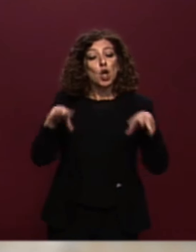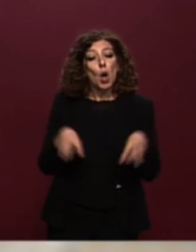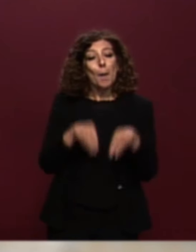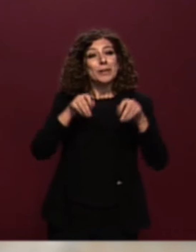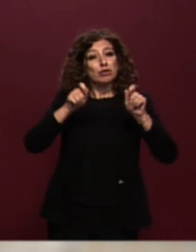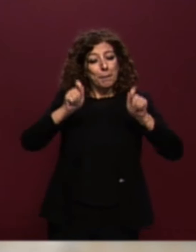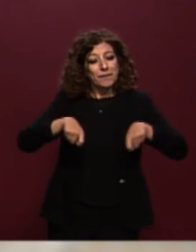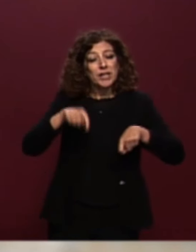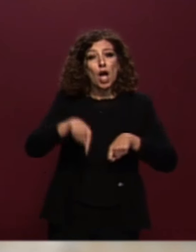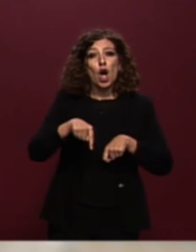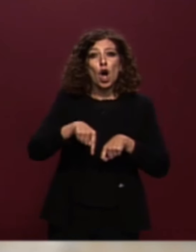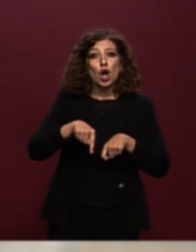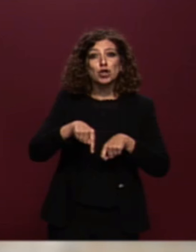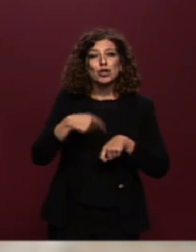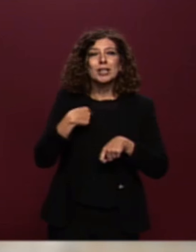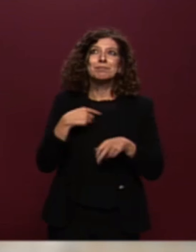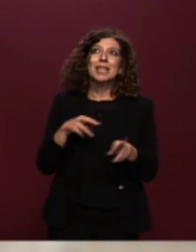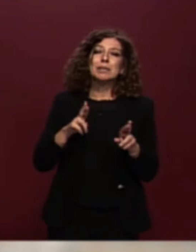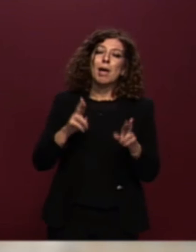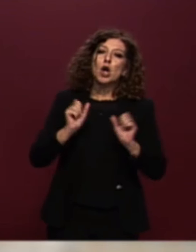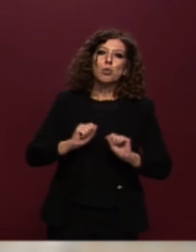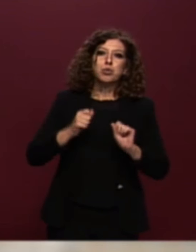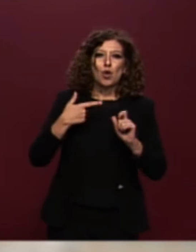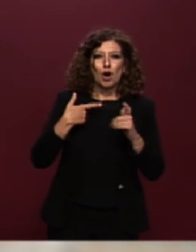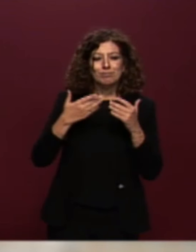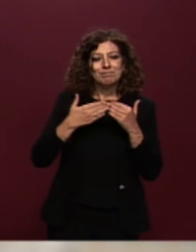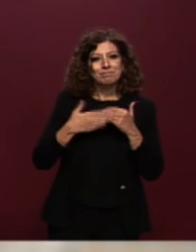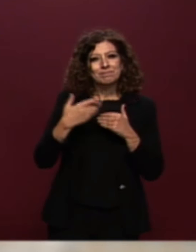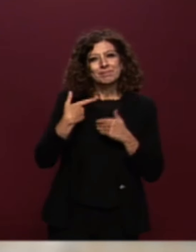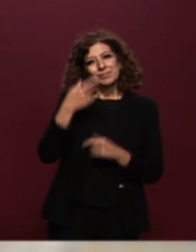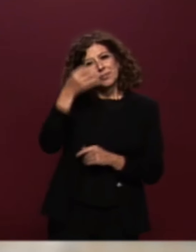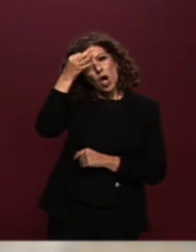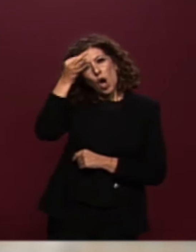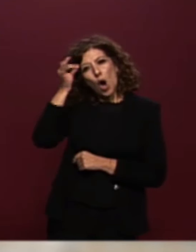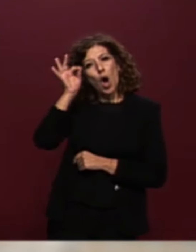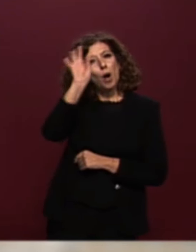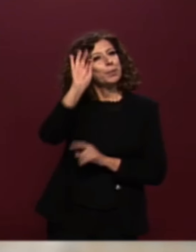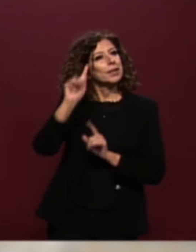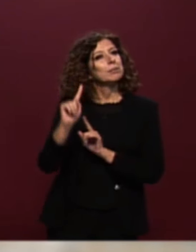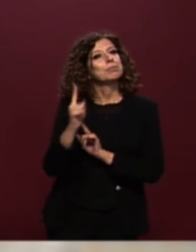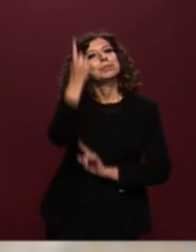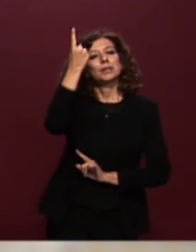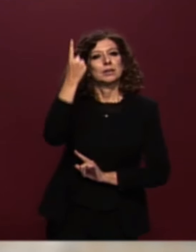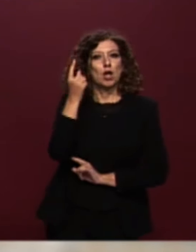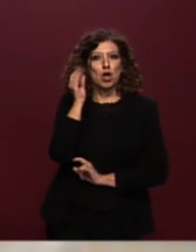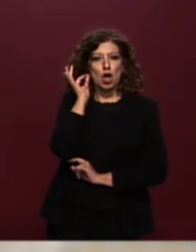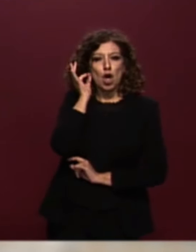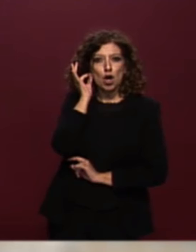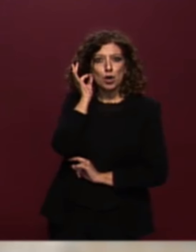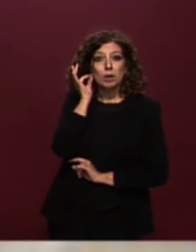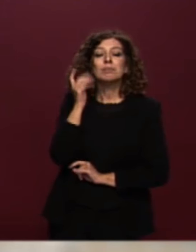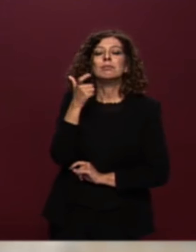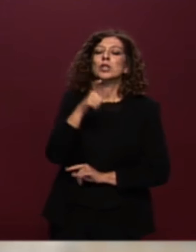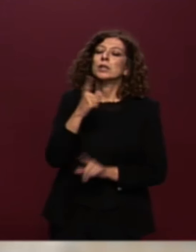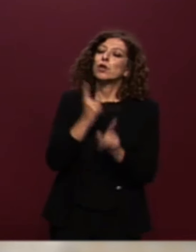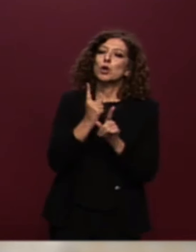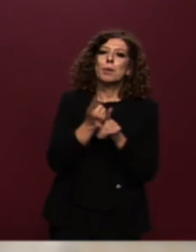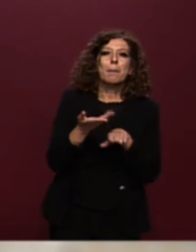maestra per porre fine alle inaccettabili morti e gli